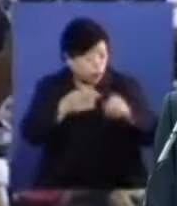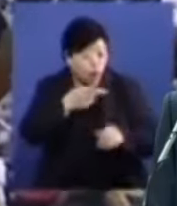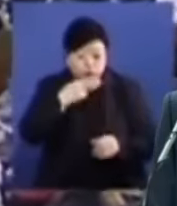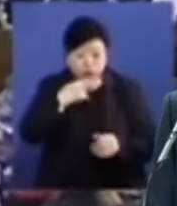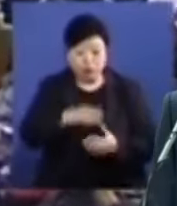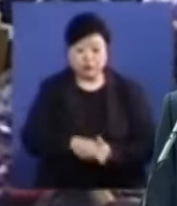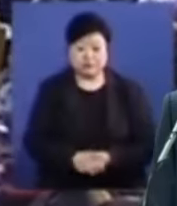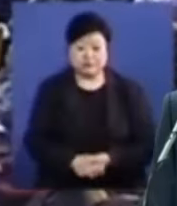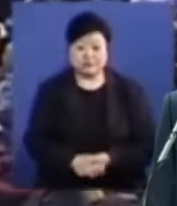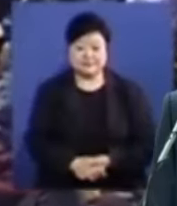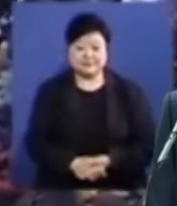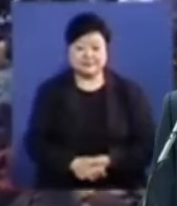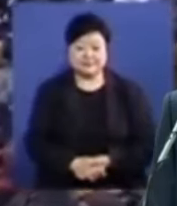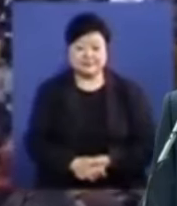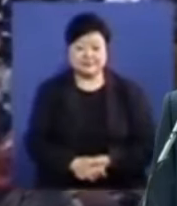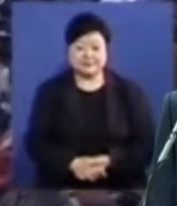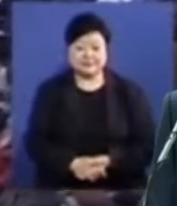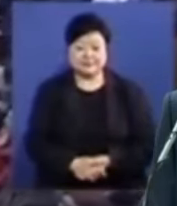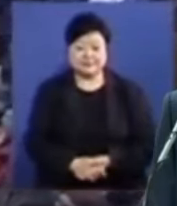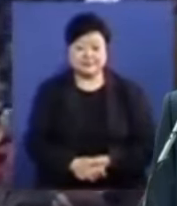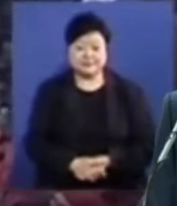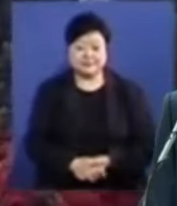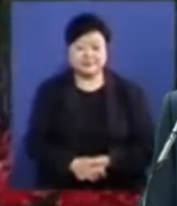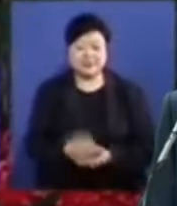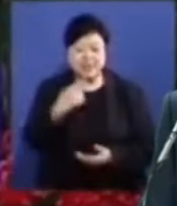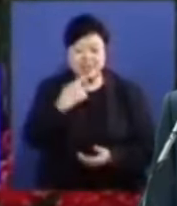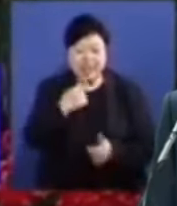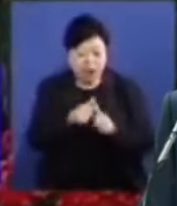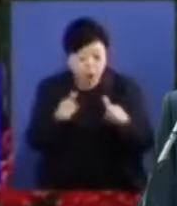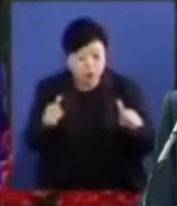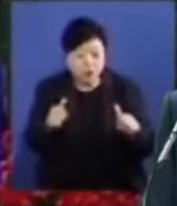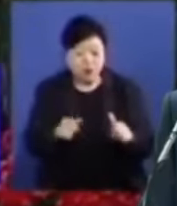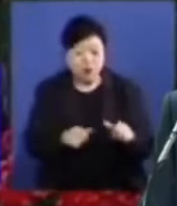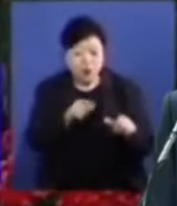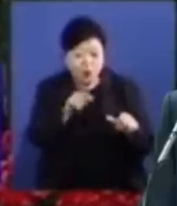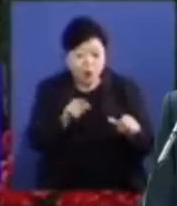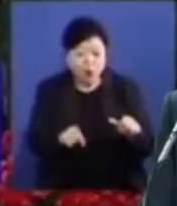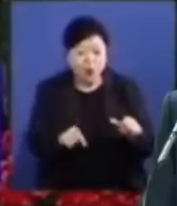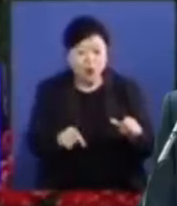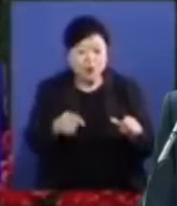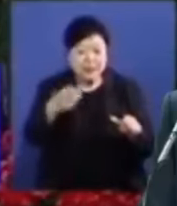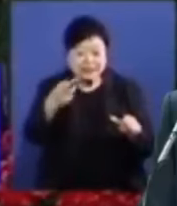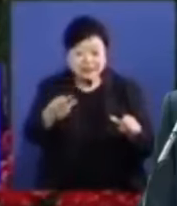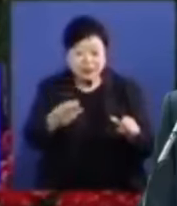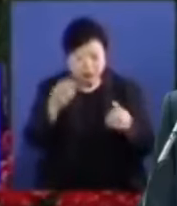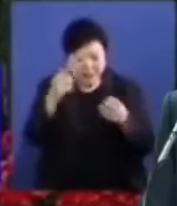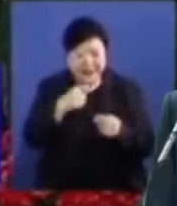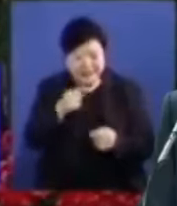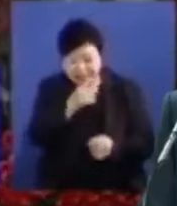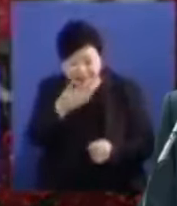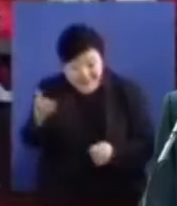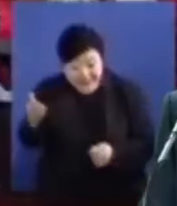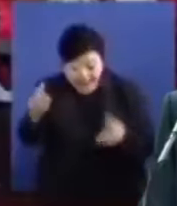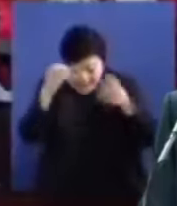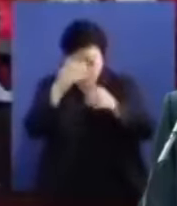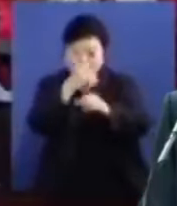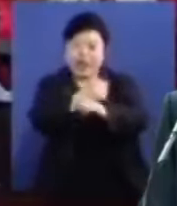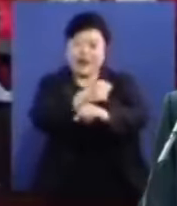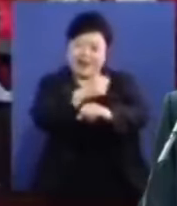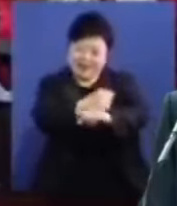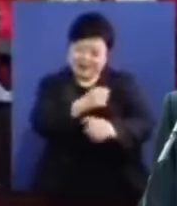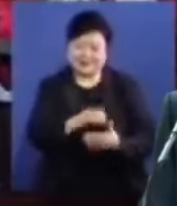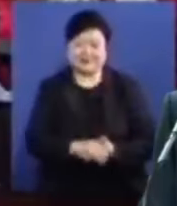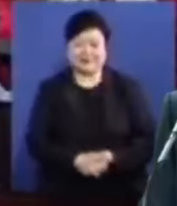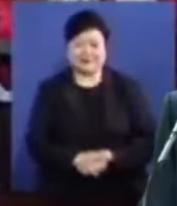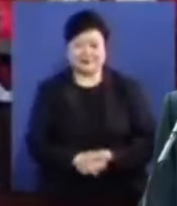않는 것과 같은 것입니다. 야고보서 5장 11절에 너희 중에 고난당하는 자가 있느냐 그는 기도할 것이요. 고난을 당해야